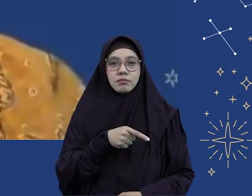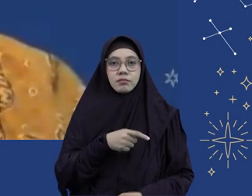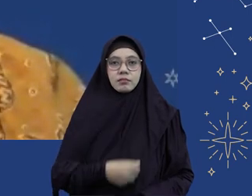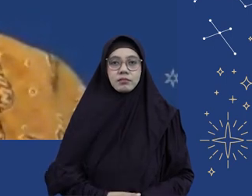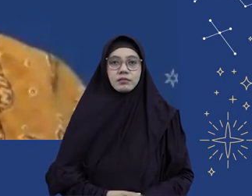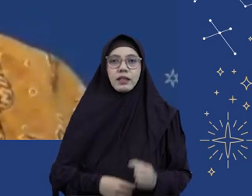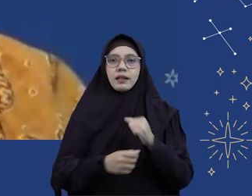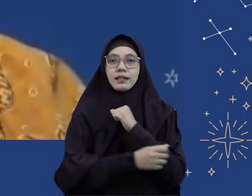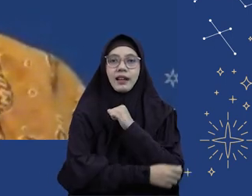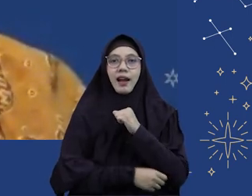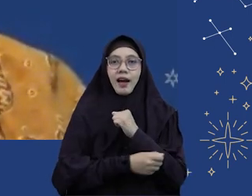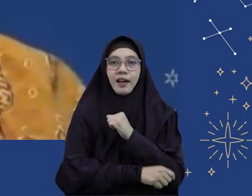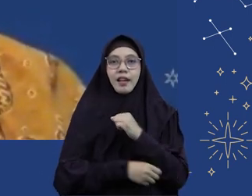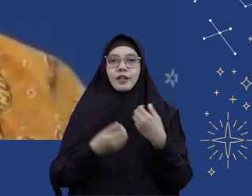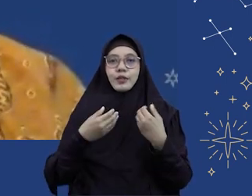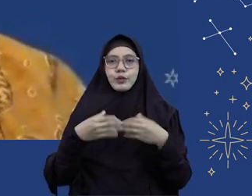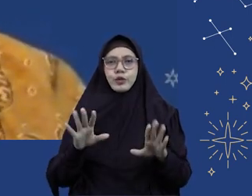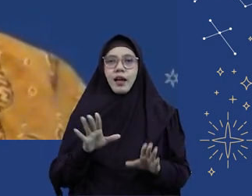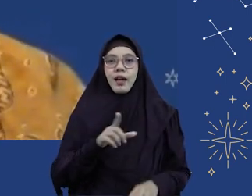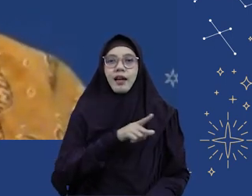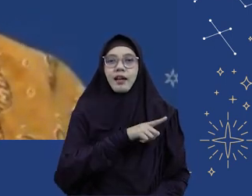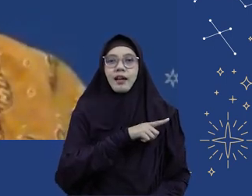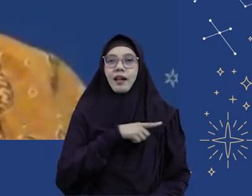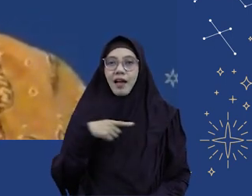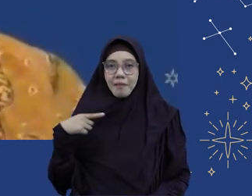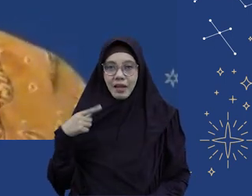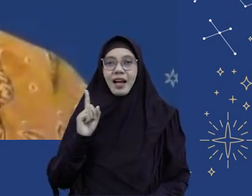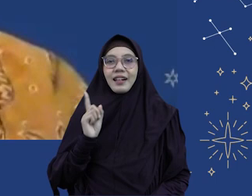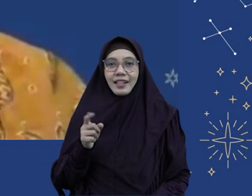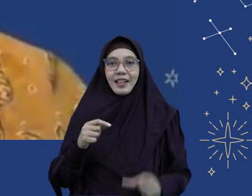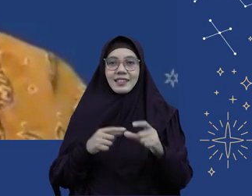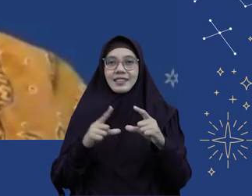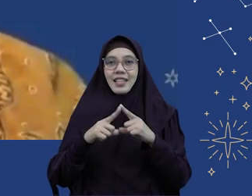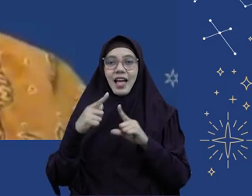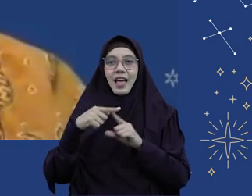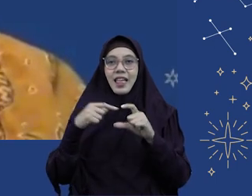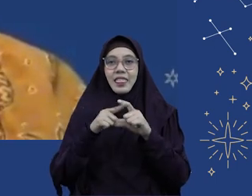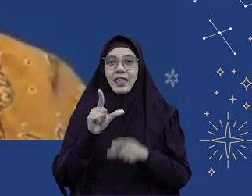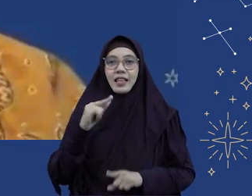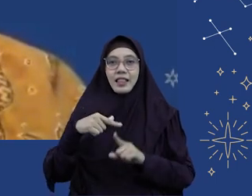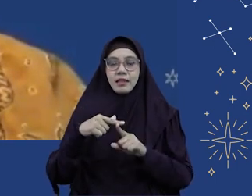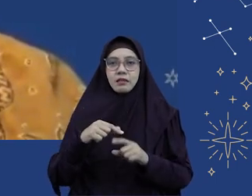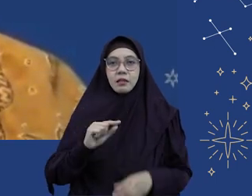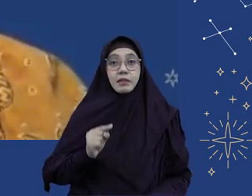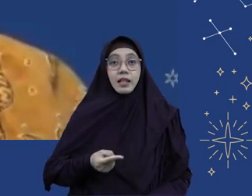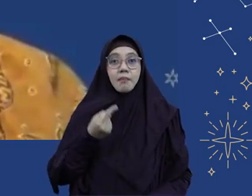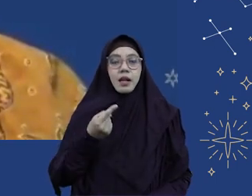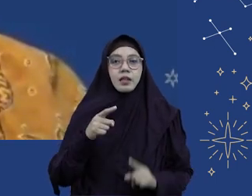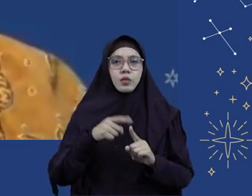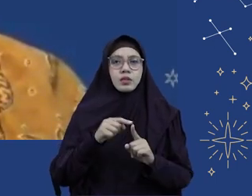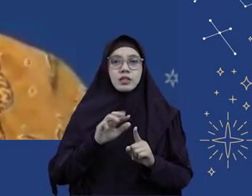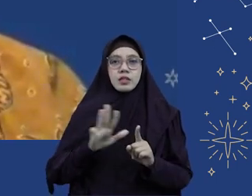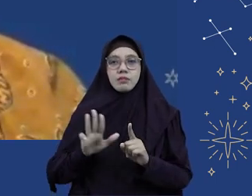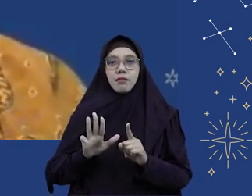negara yang sudah sangat lama memiliki satelit pertama kali diluncurkan itu pada tahun